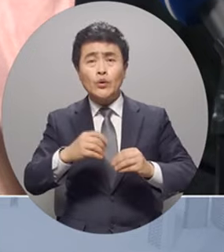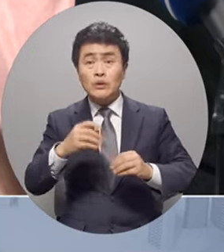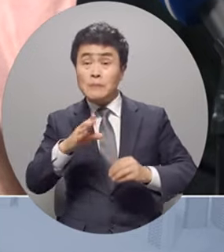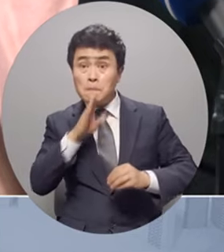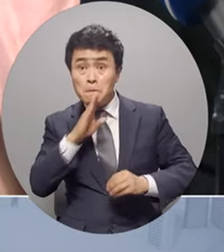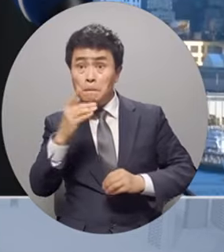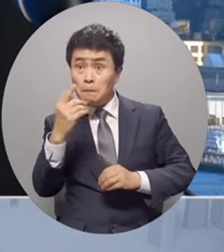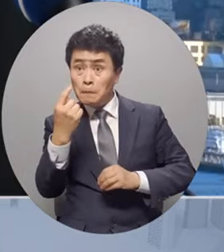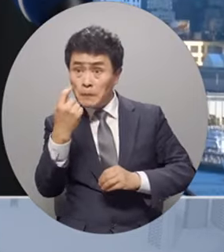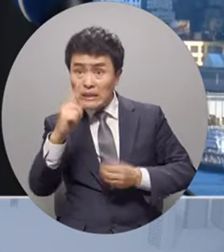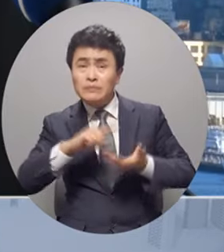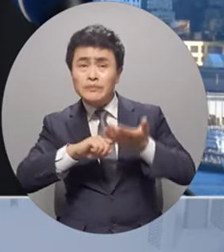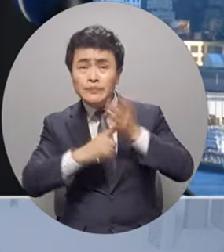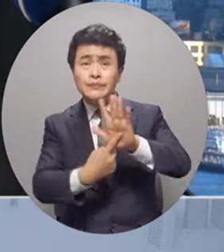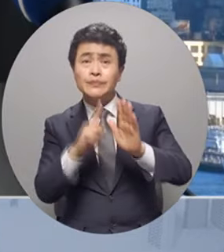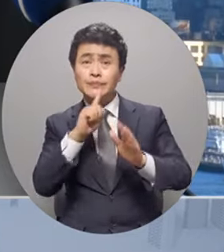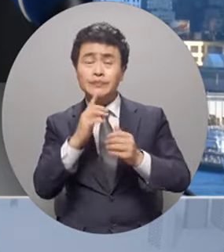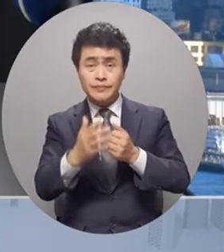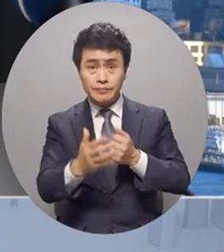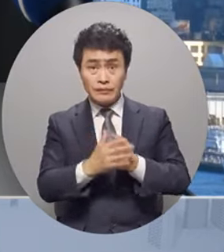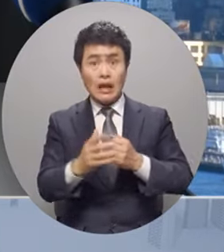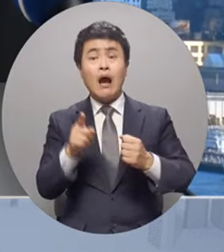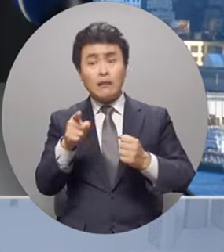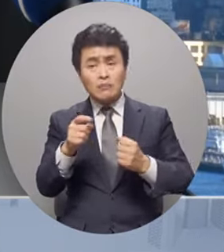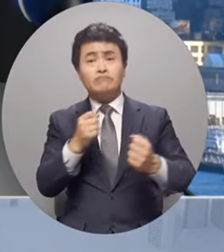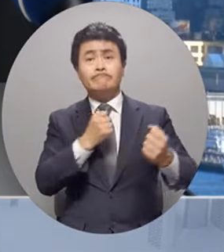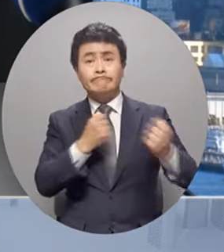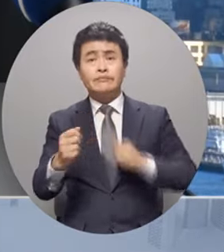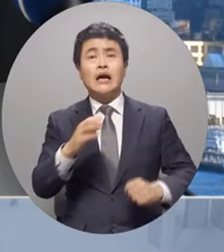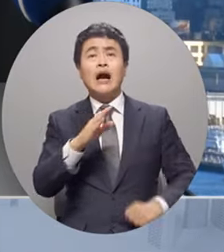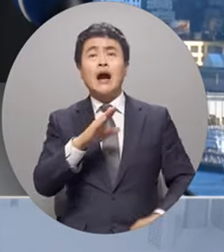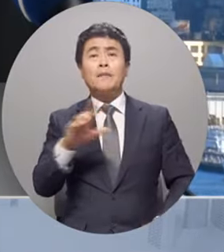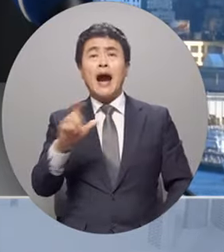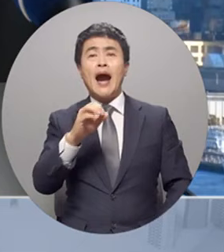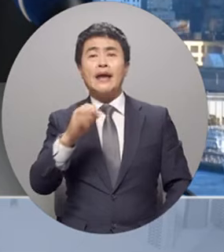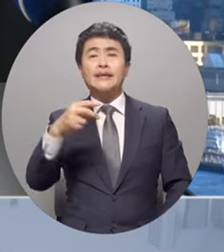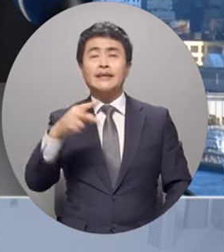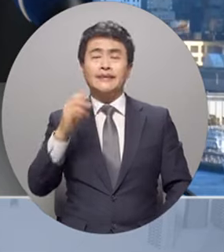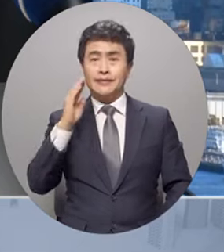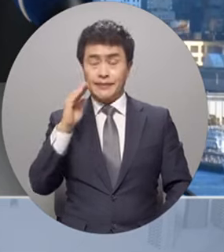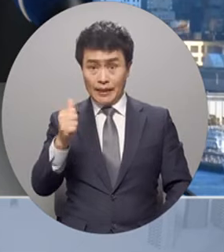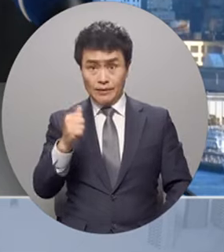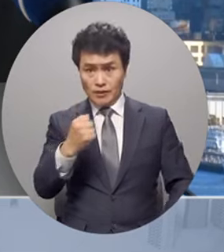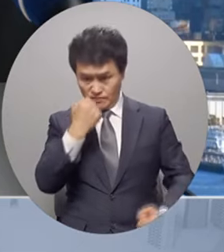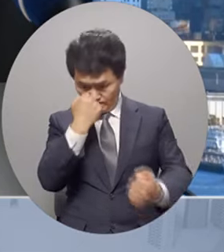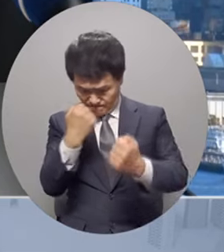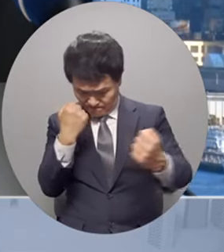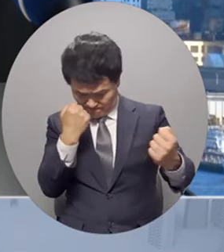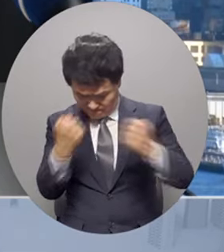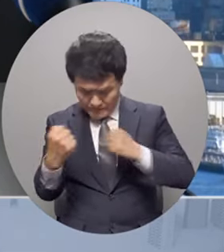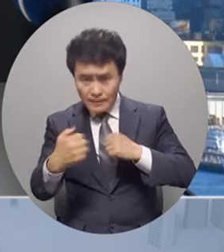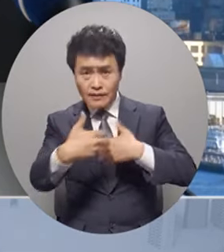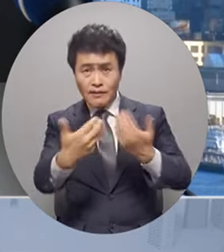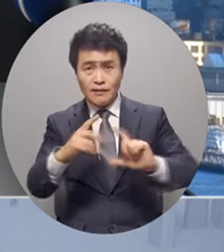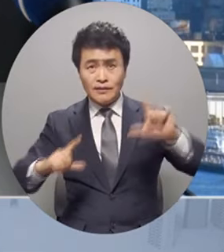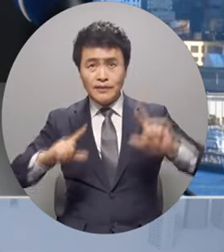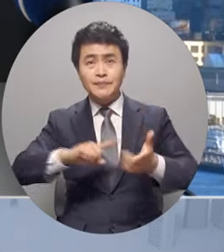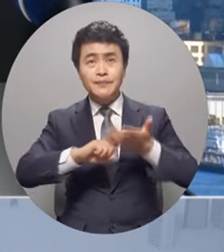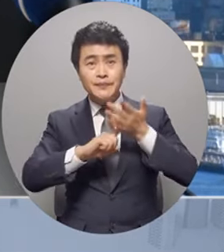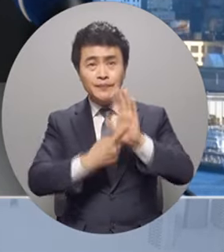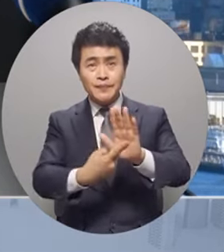노출했습니다. 네, 그럼에도 바이든 대통령은 정면 돌파에 나섰죠. 계속해서 의지를 보이고 있긴